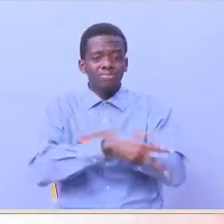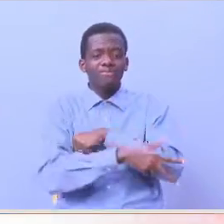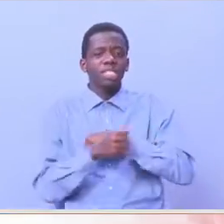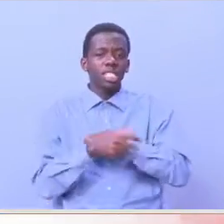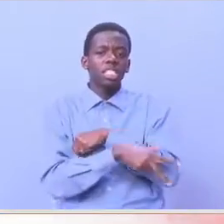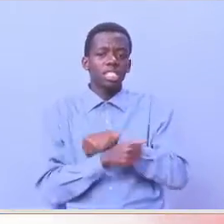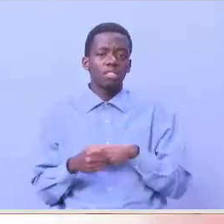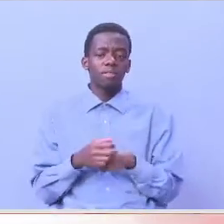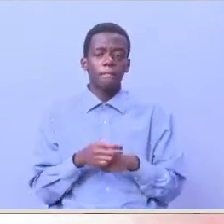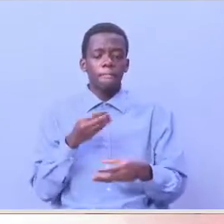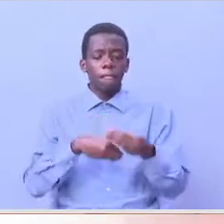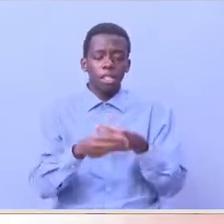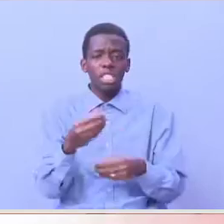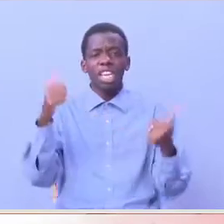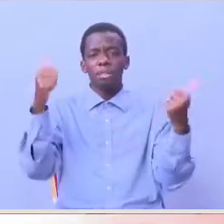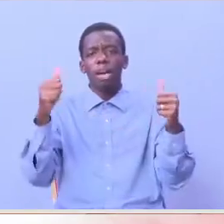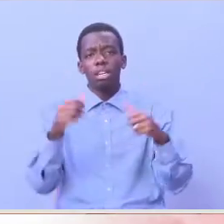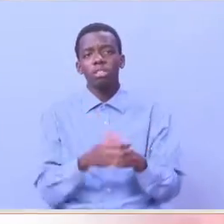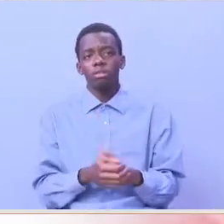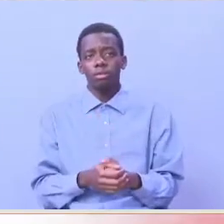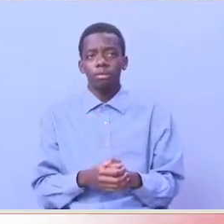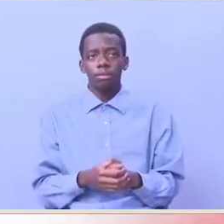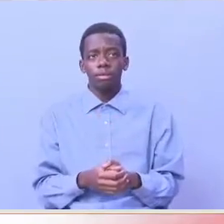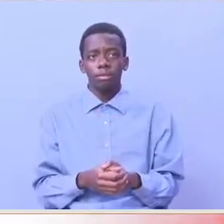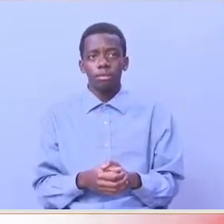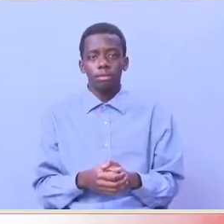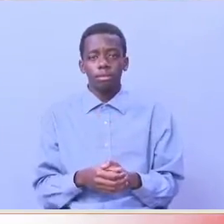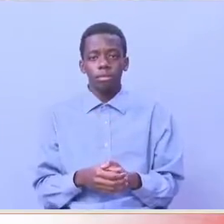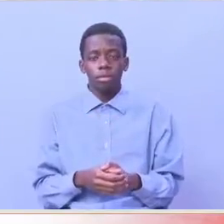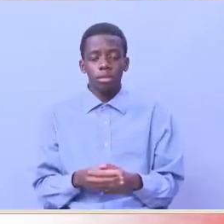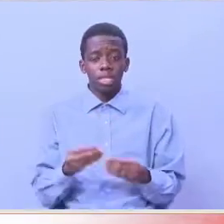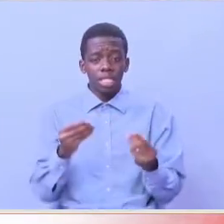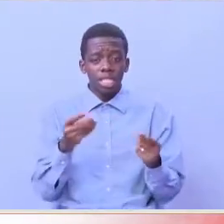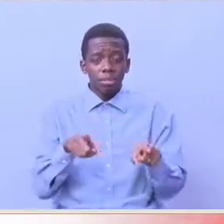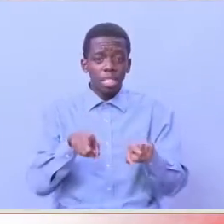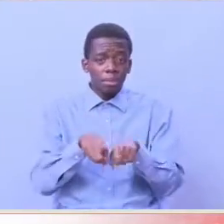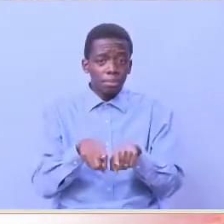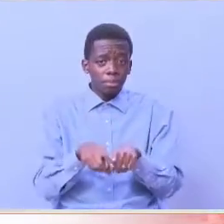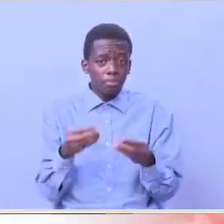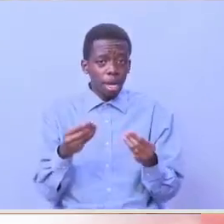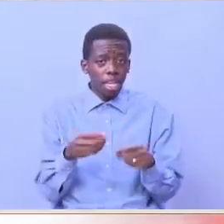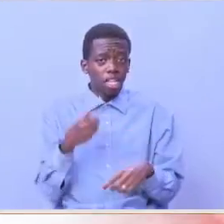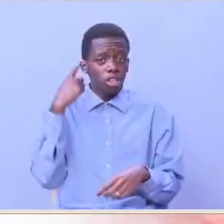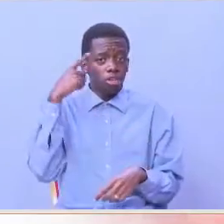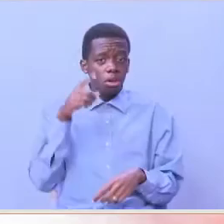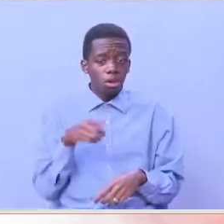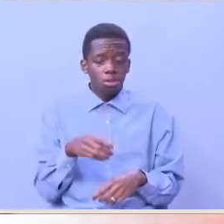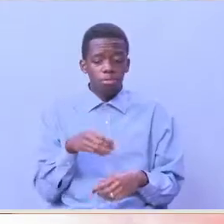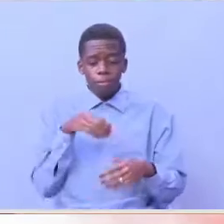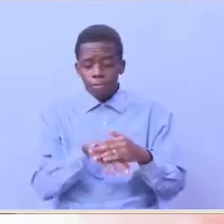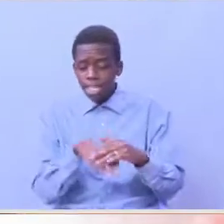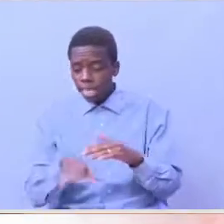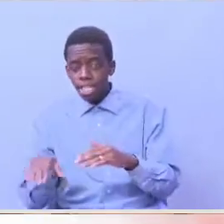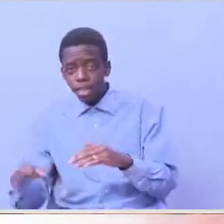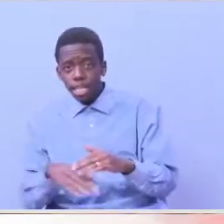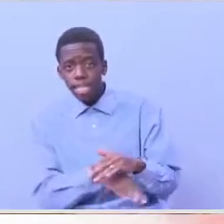tunauza. Tunanyanyasika. Mbegu, bei ya mbegu iko juu. Mbolea pamoja na spray